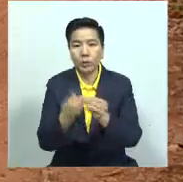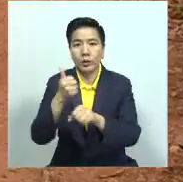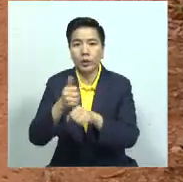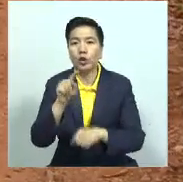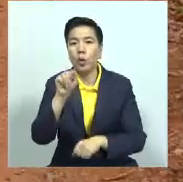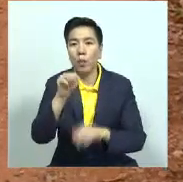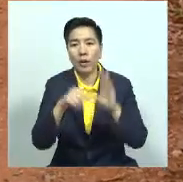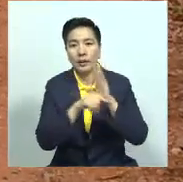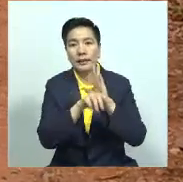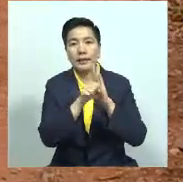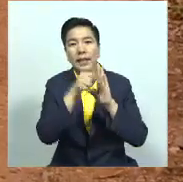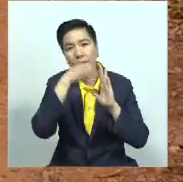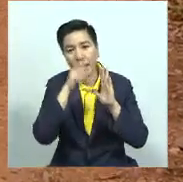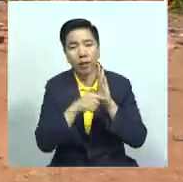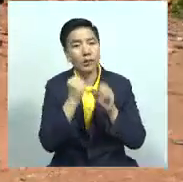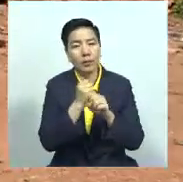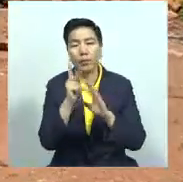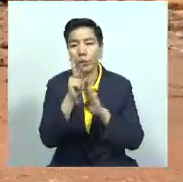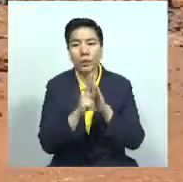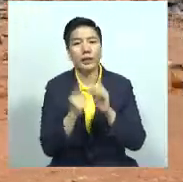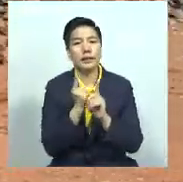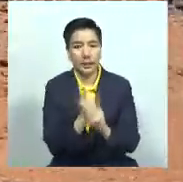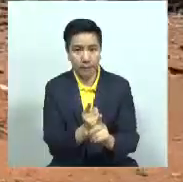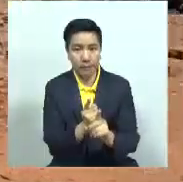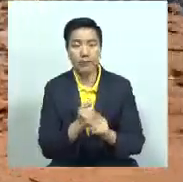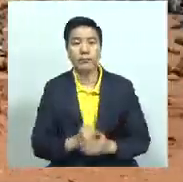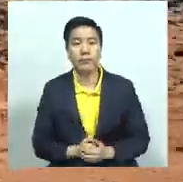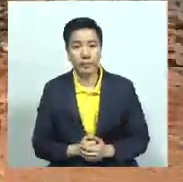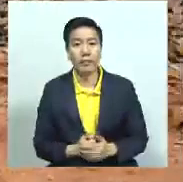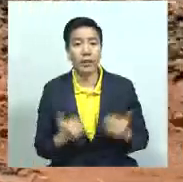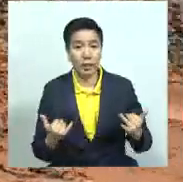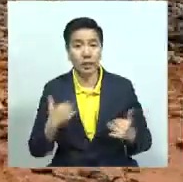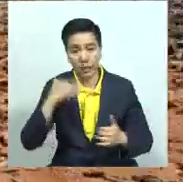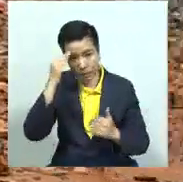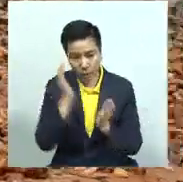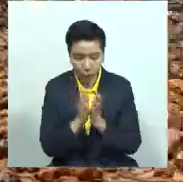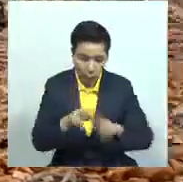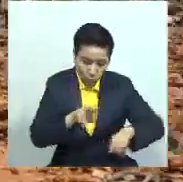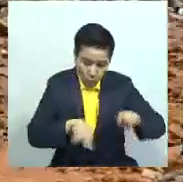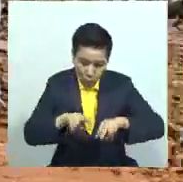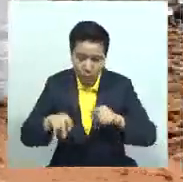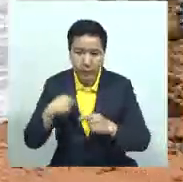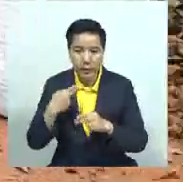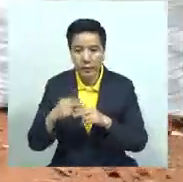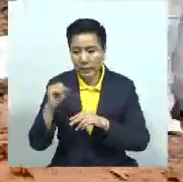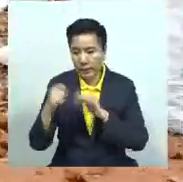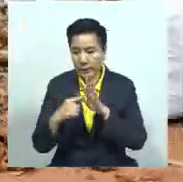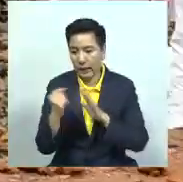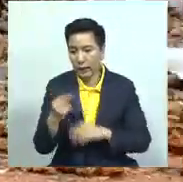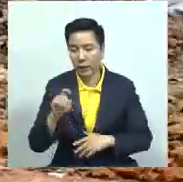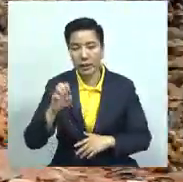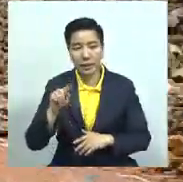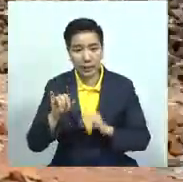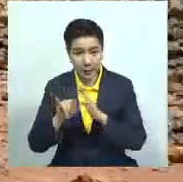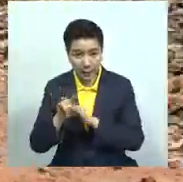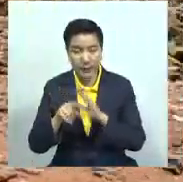ของตม.จังหวัดสระแก้วไปดำเนินการตามกฎหมายต่อไปและระหว่างเจ้าหน้าที่กำลังตรวจสอบนะครับนายสาธิตทุบทองชาว